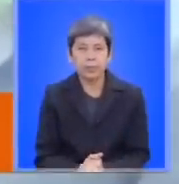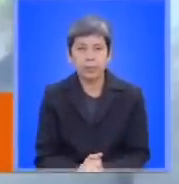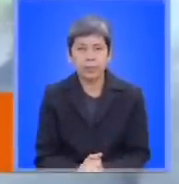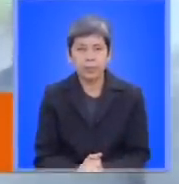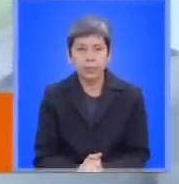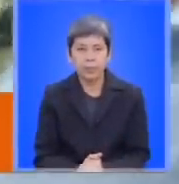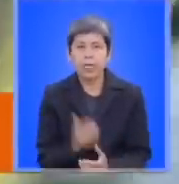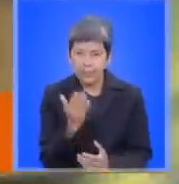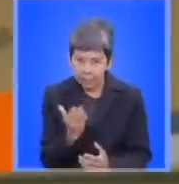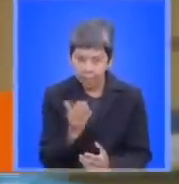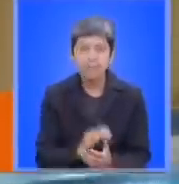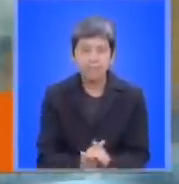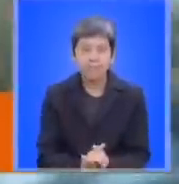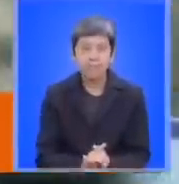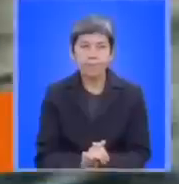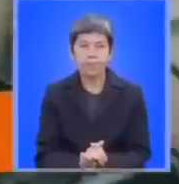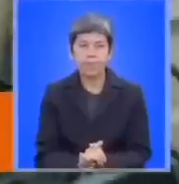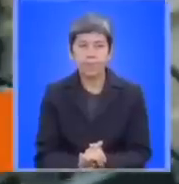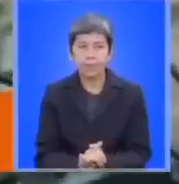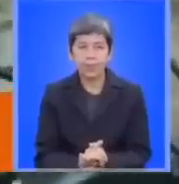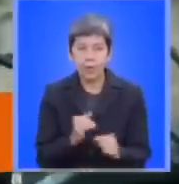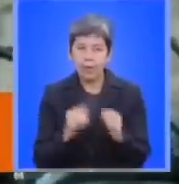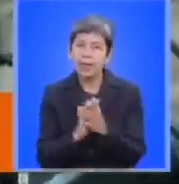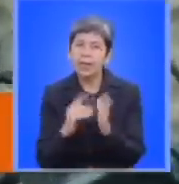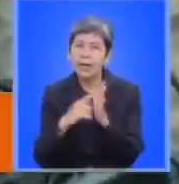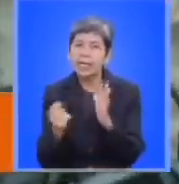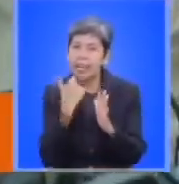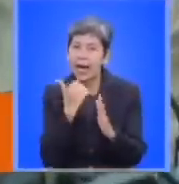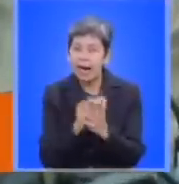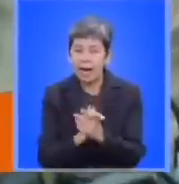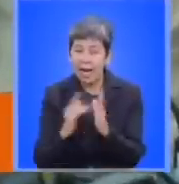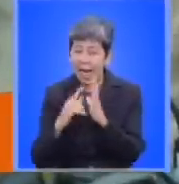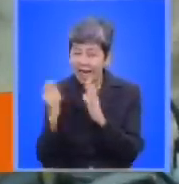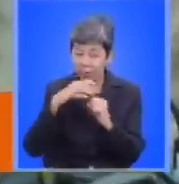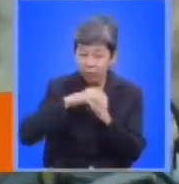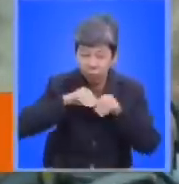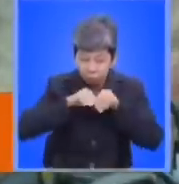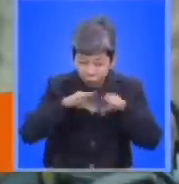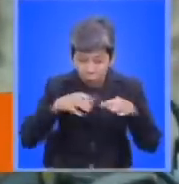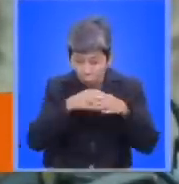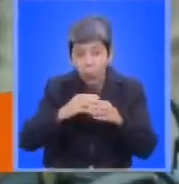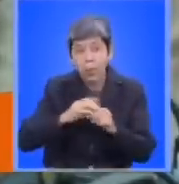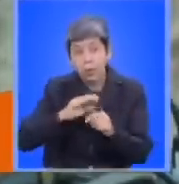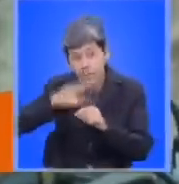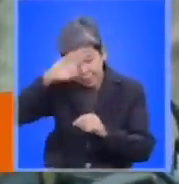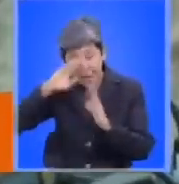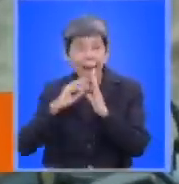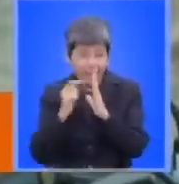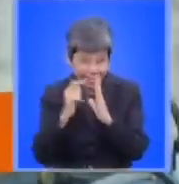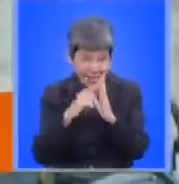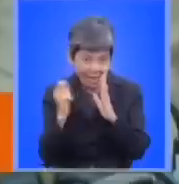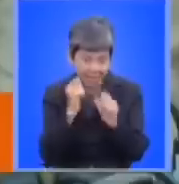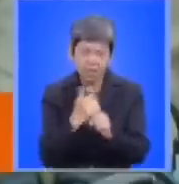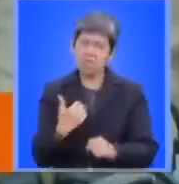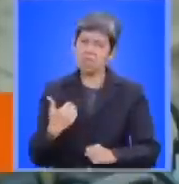เชิญอาจารย์พจน์ครับ ครับเนื่องจากเมตินยาต้านไวรัสเอสนะจึงมีการใช้แพร่หลายในกลุ่มผู้ป่วยเอสแต่ว่าเนื่